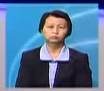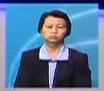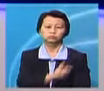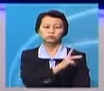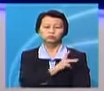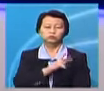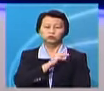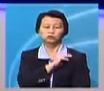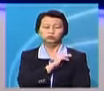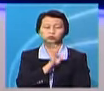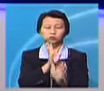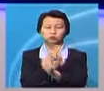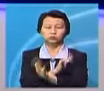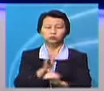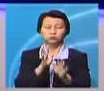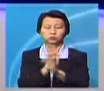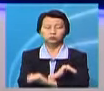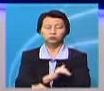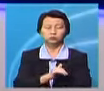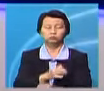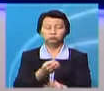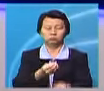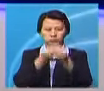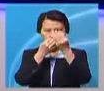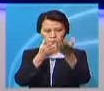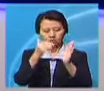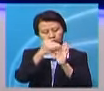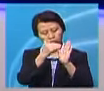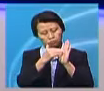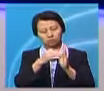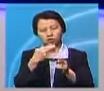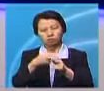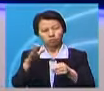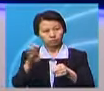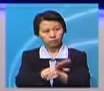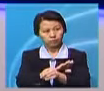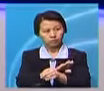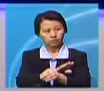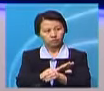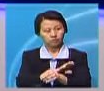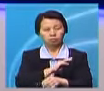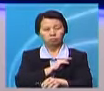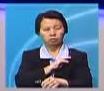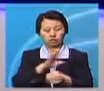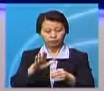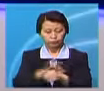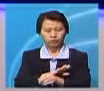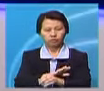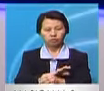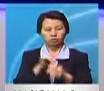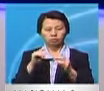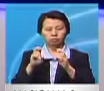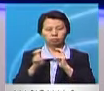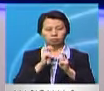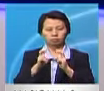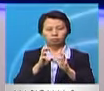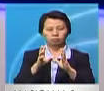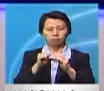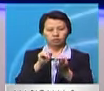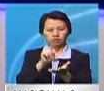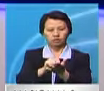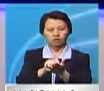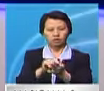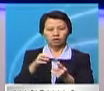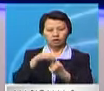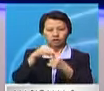Ketua Menteri Sarawak Tan Sri Adnan Satya mengumumkan senarai nama penuh nama menteri penuh pada sidang media khas selepas